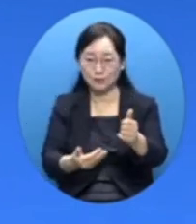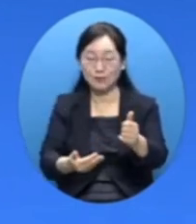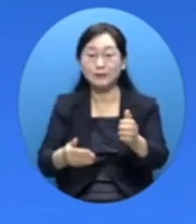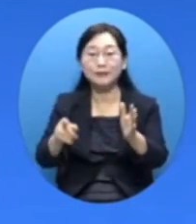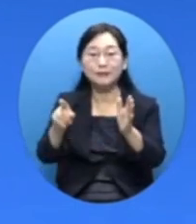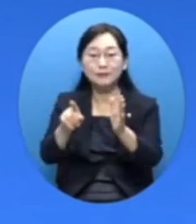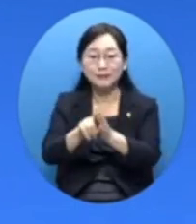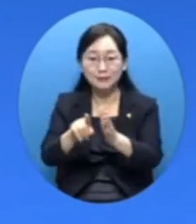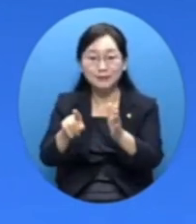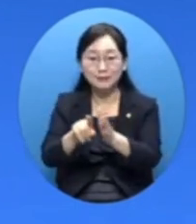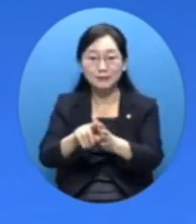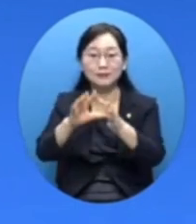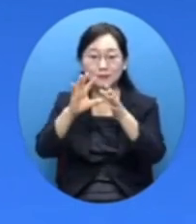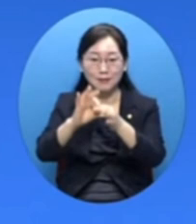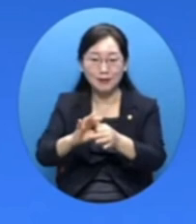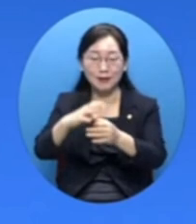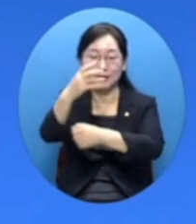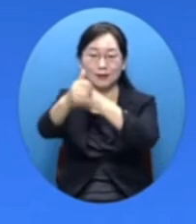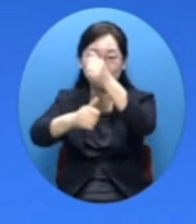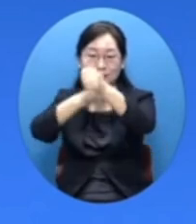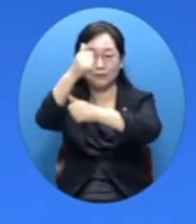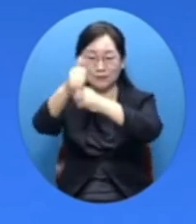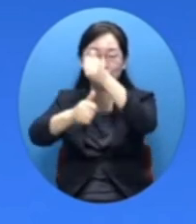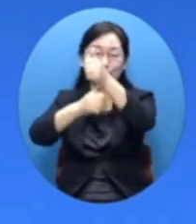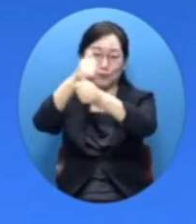믿음의 조상으로